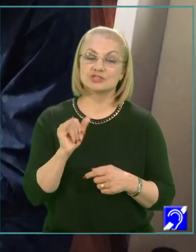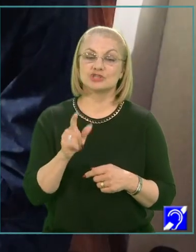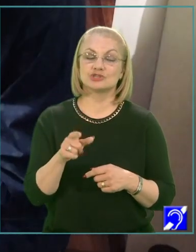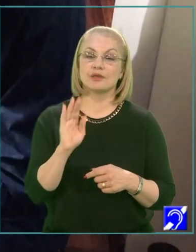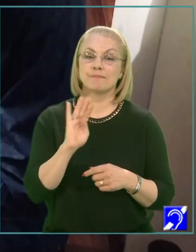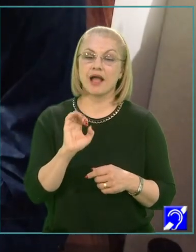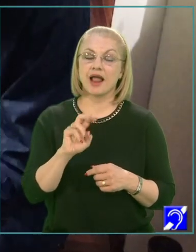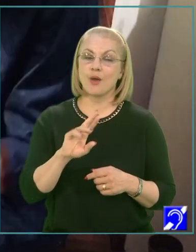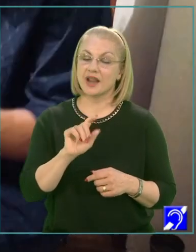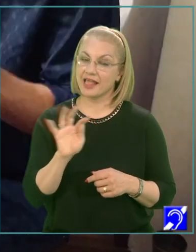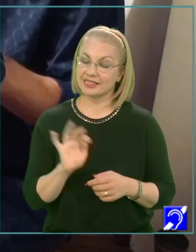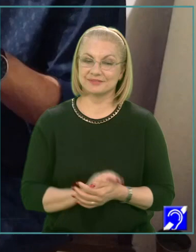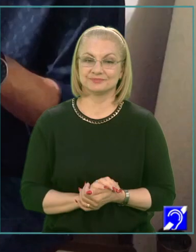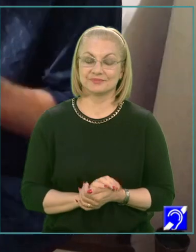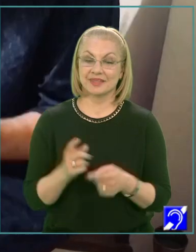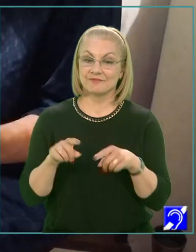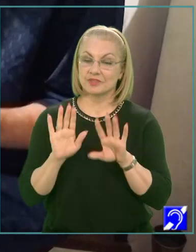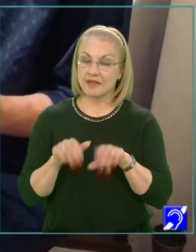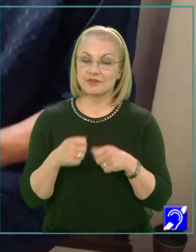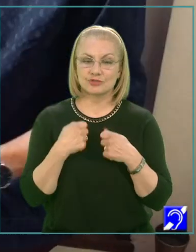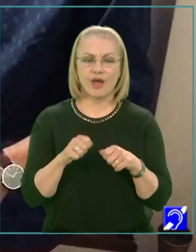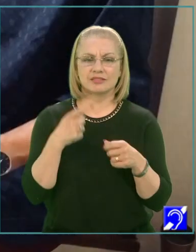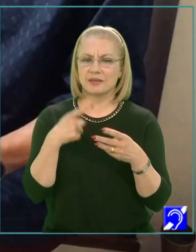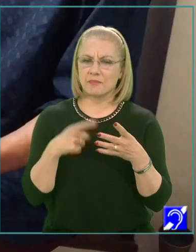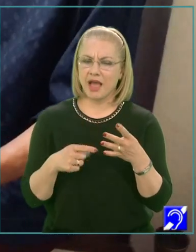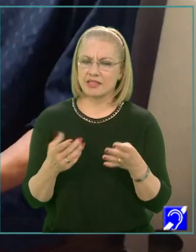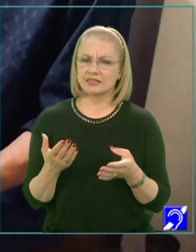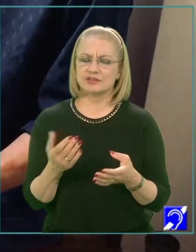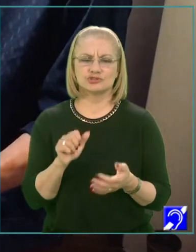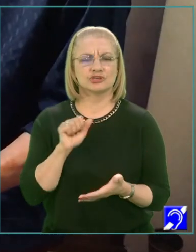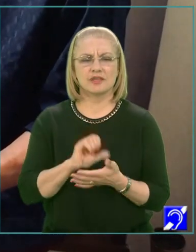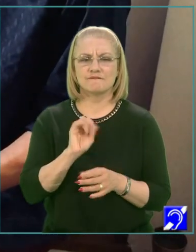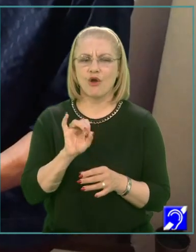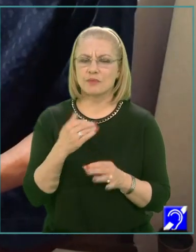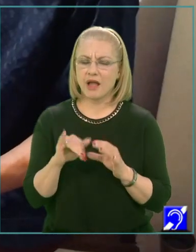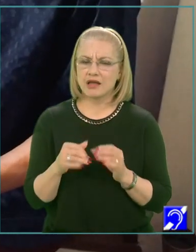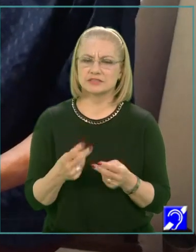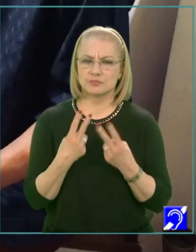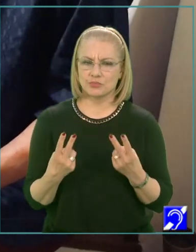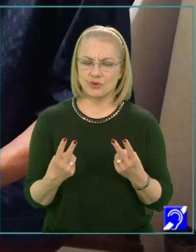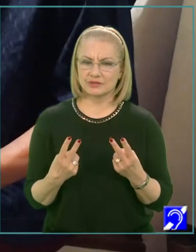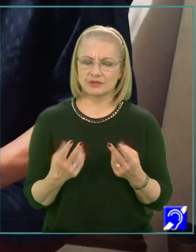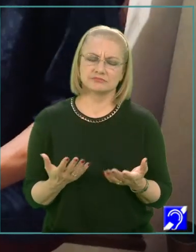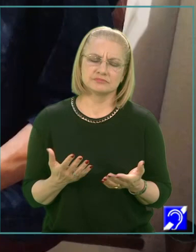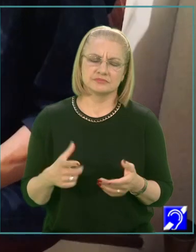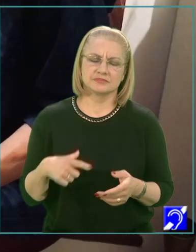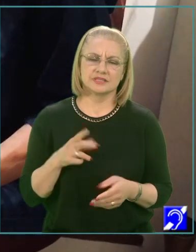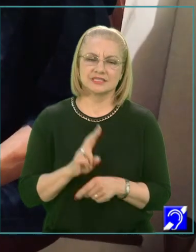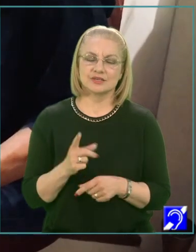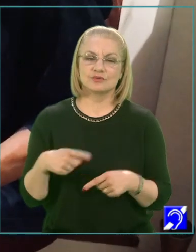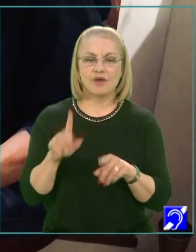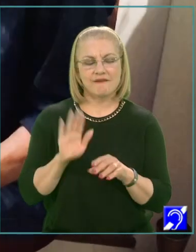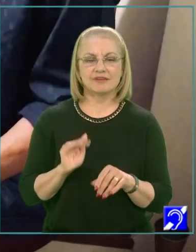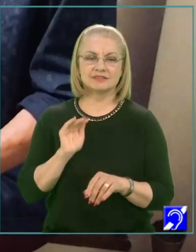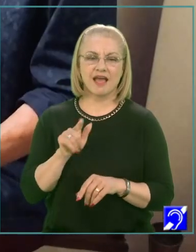ale bacalaureatului. Aveți toate materiile și toate informațiile care contează. Sigur că aveți și avantajul de a